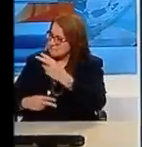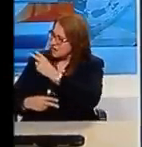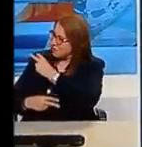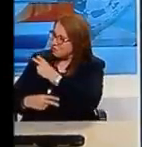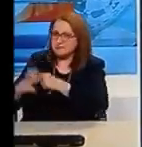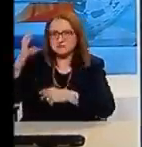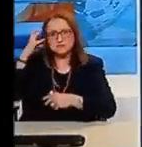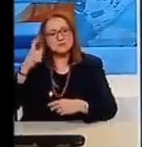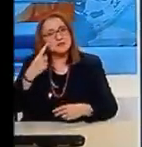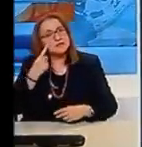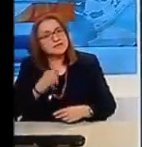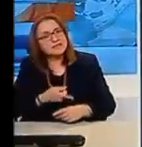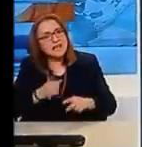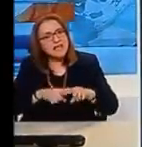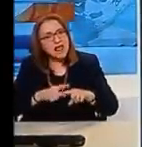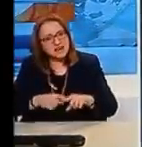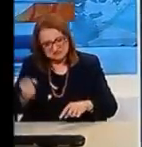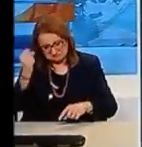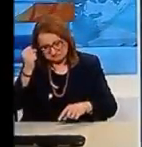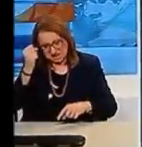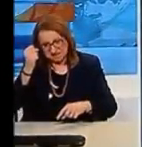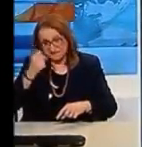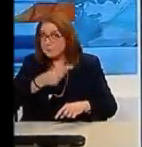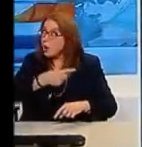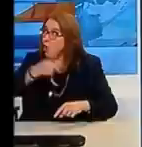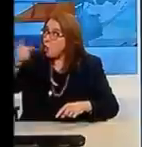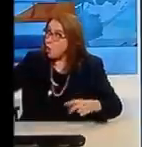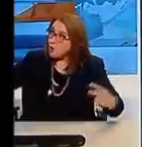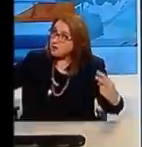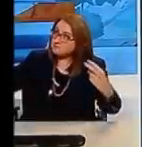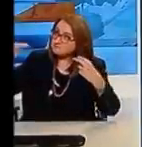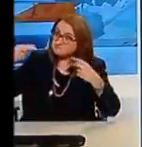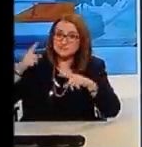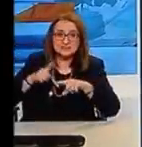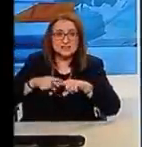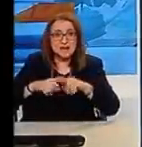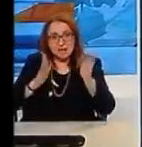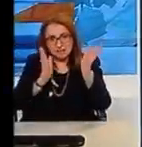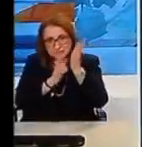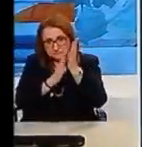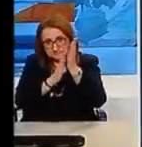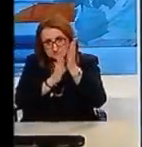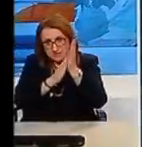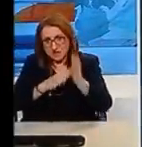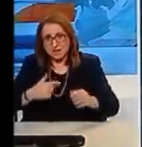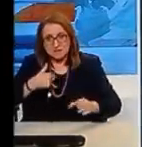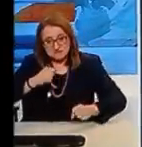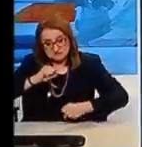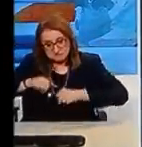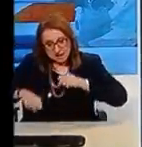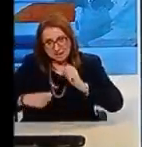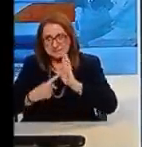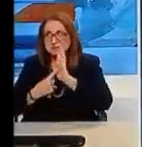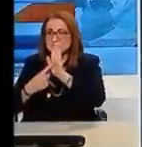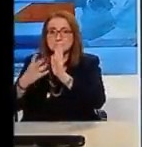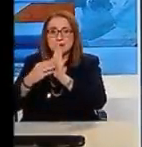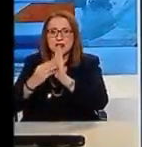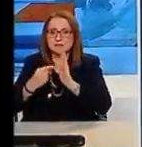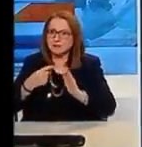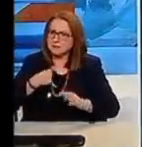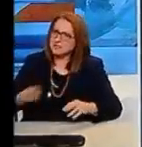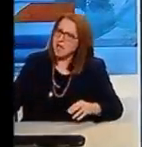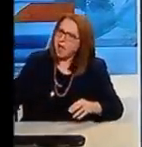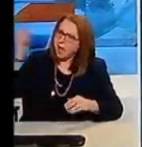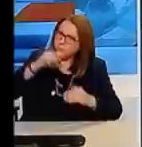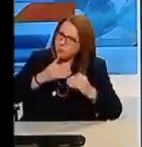από εμάς, για εμάς, τους Έλληνες. Οι Έλληνες από αύριο, το ίδιο περήφανοι, το ίδιο δυνατοί, το ίδιο επίμονοι,